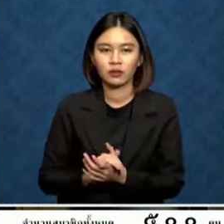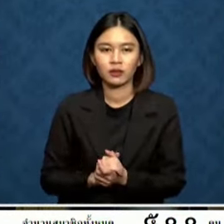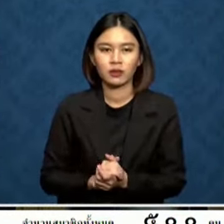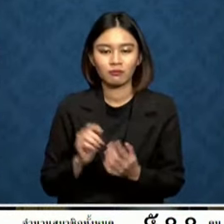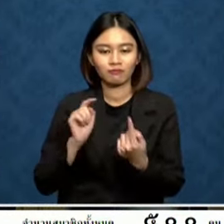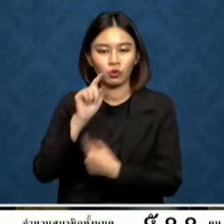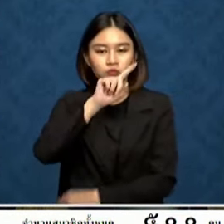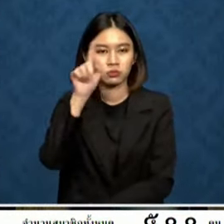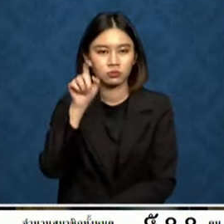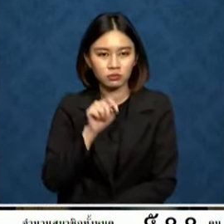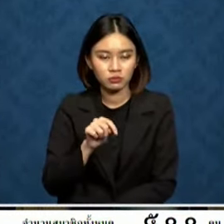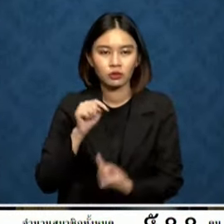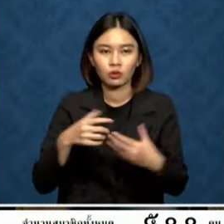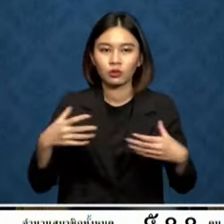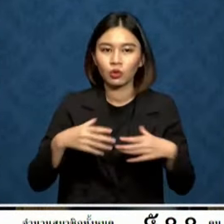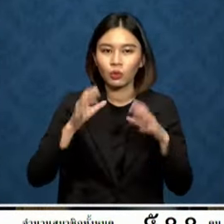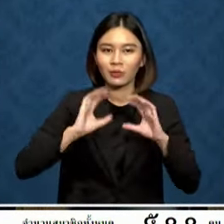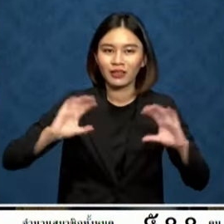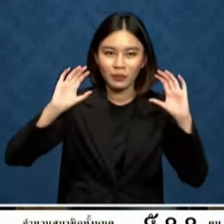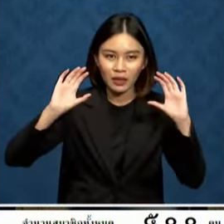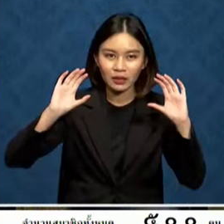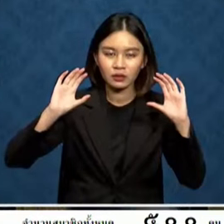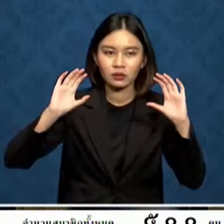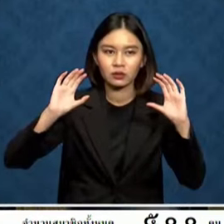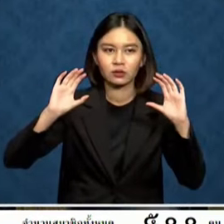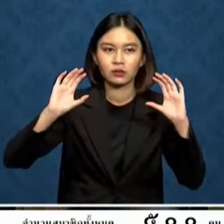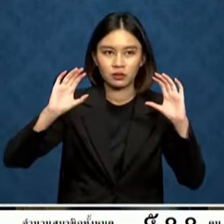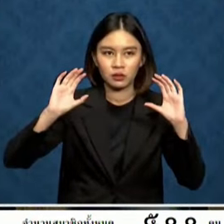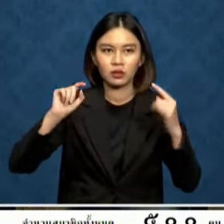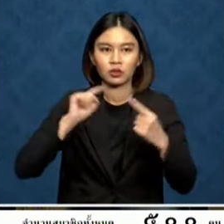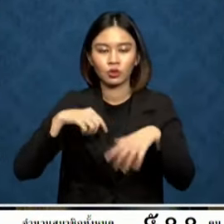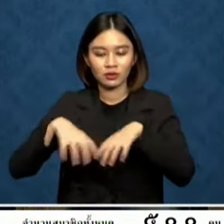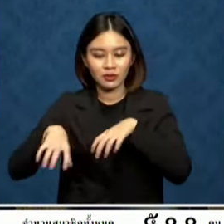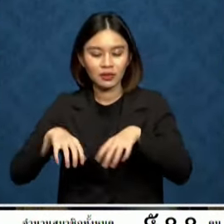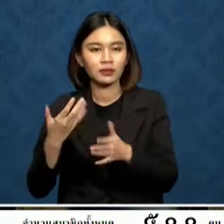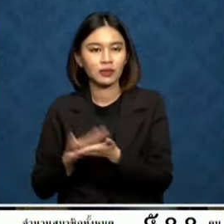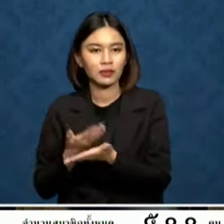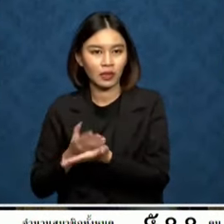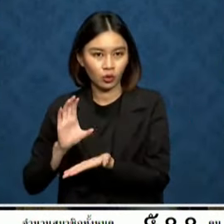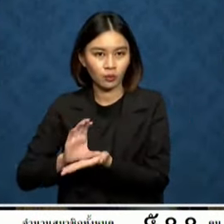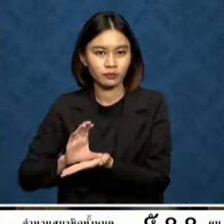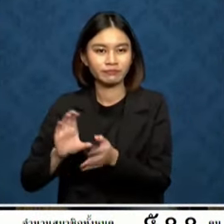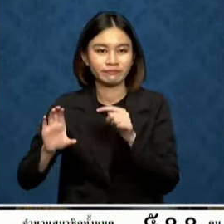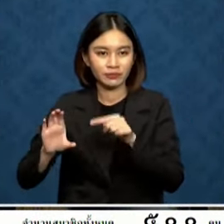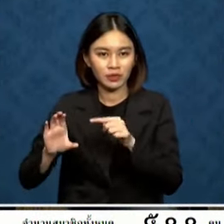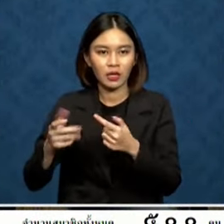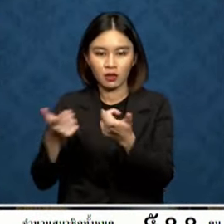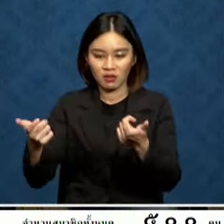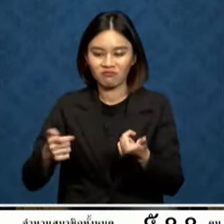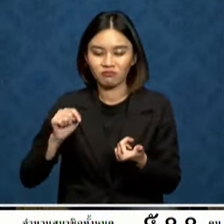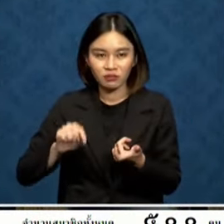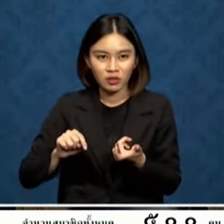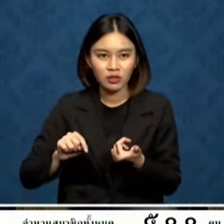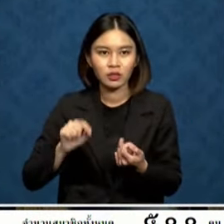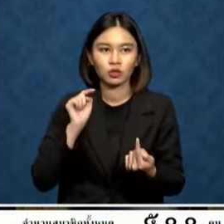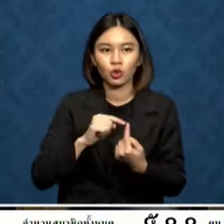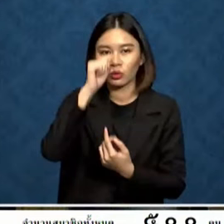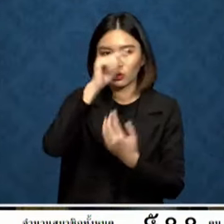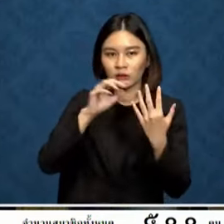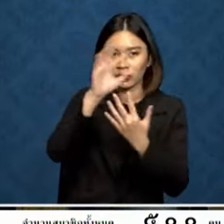โจทย์ของรัฐบาลในการจัดสรรงบประมาณฉบับนี้กับโจทย์ของ